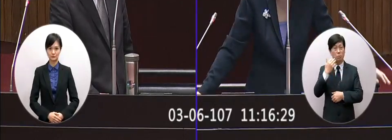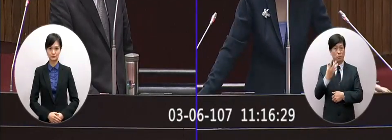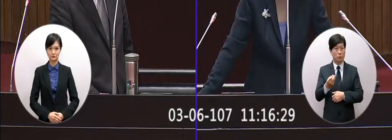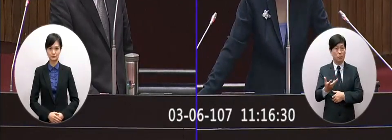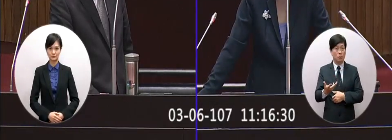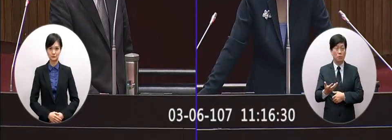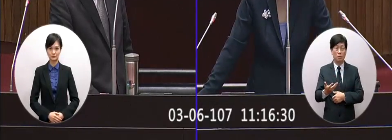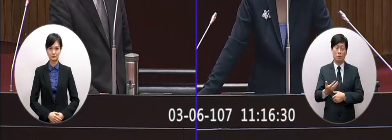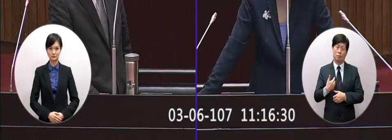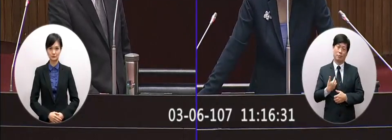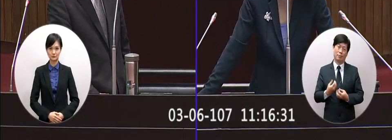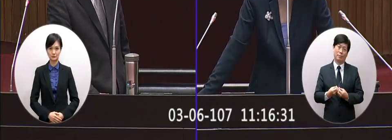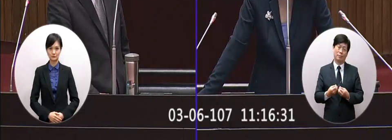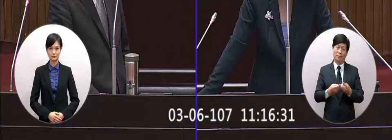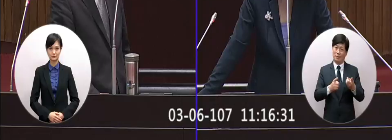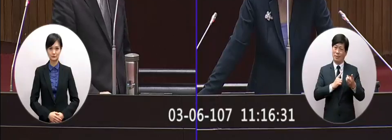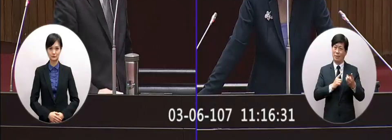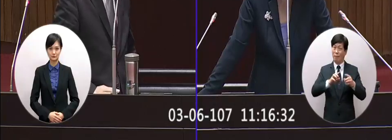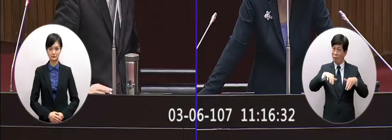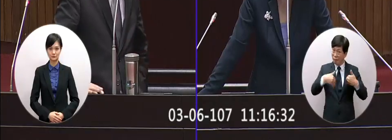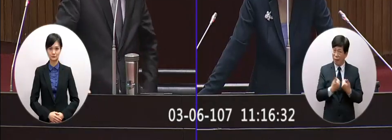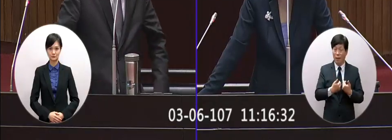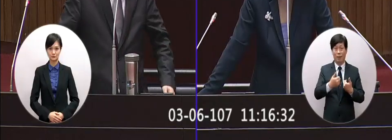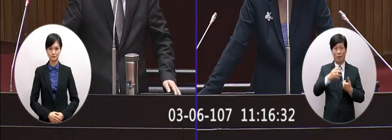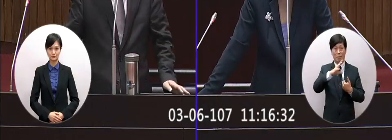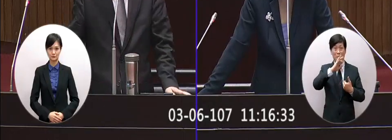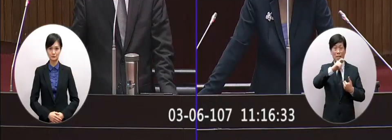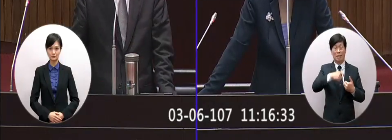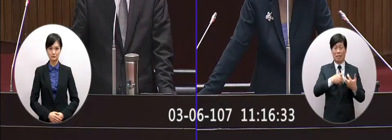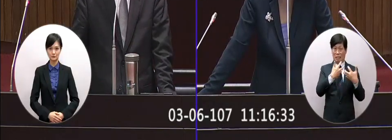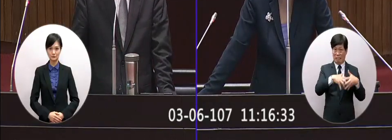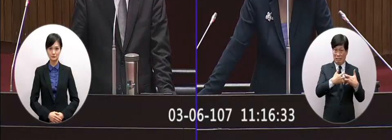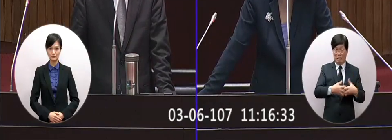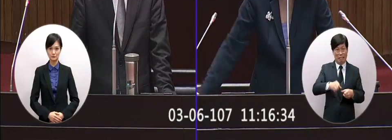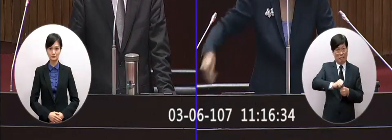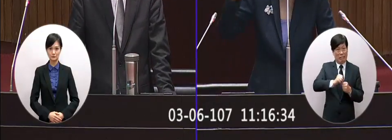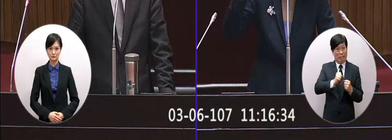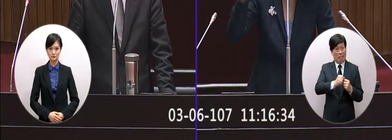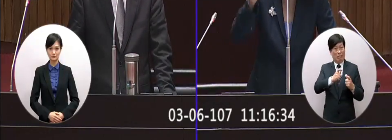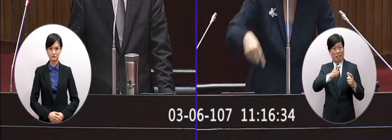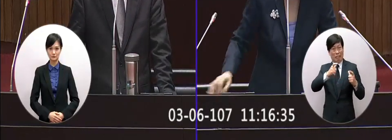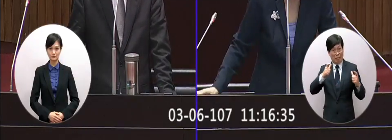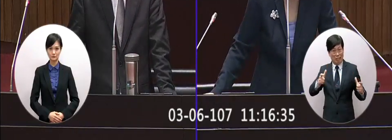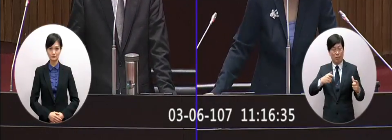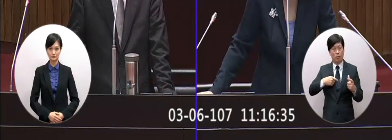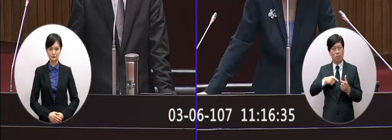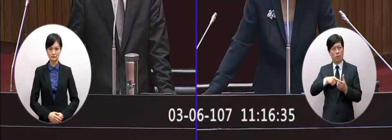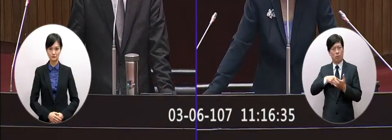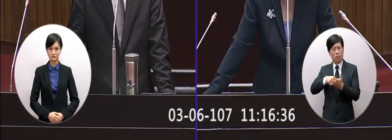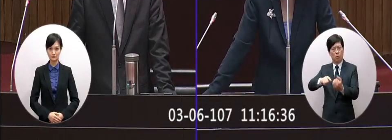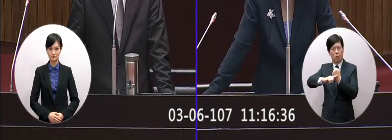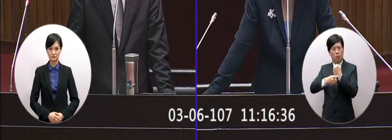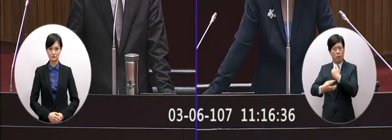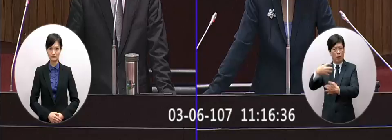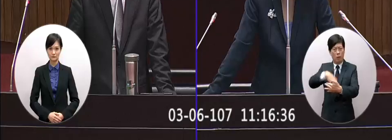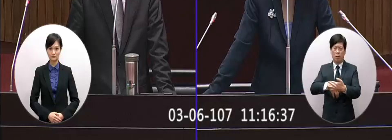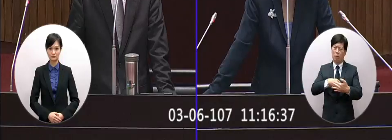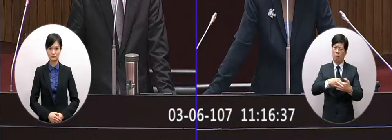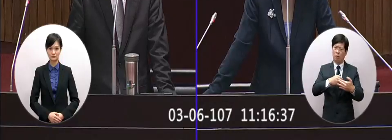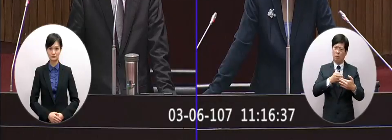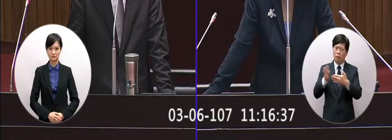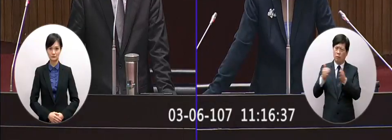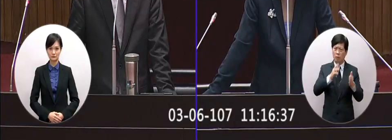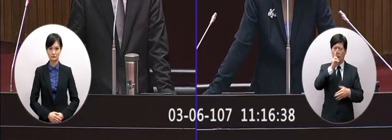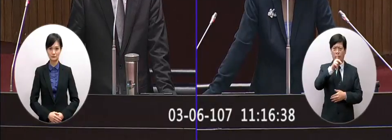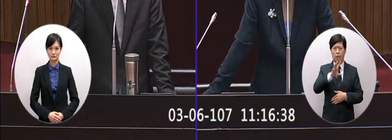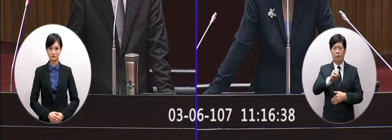话，我只是要说，你们确保装置容量的推广总量入法，哎，你有没有搞错方向啊，部